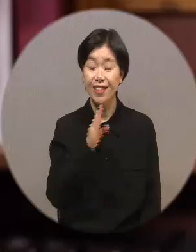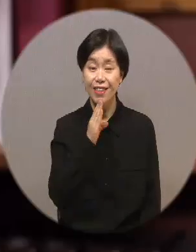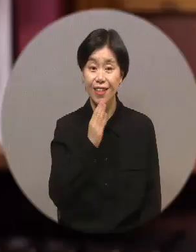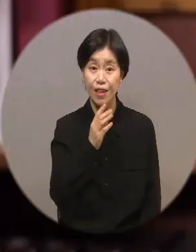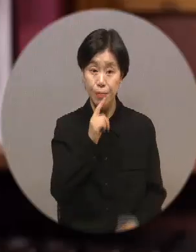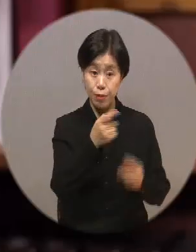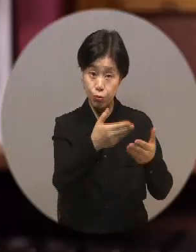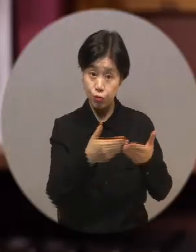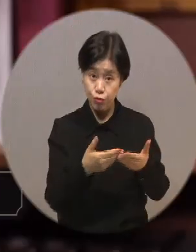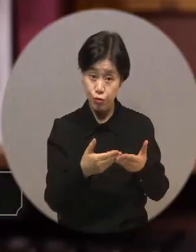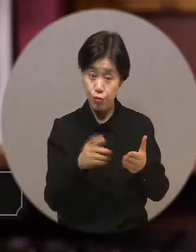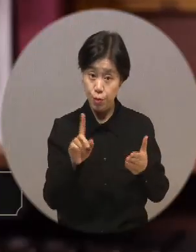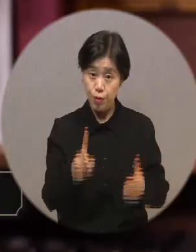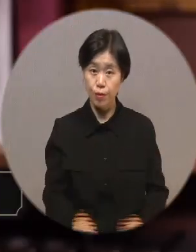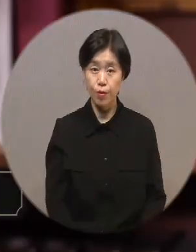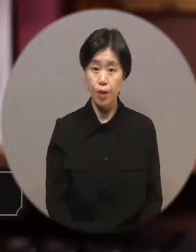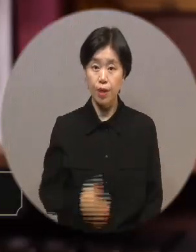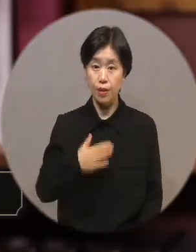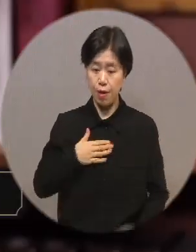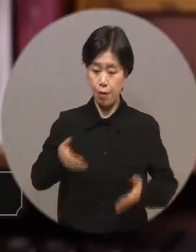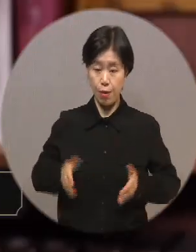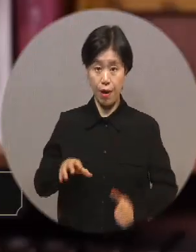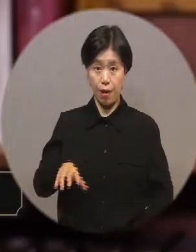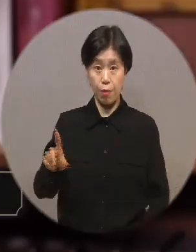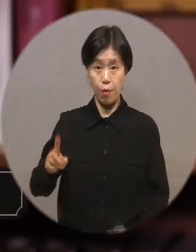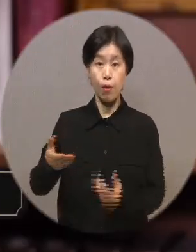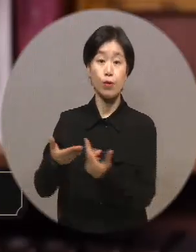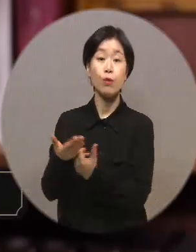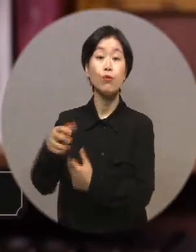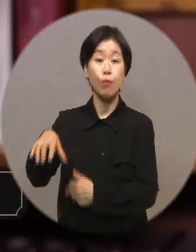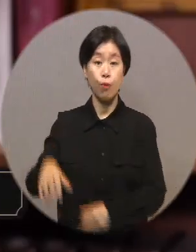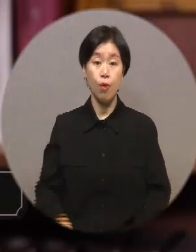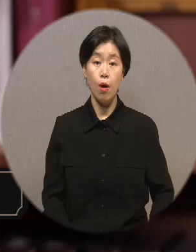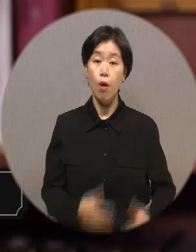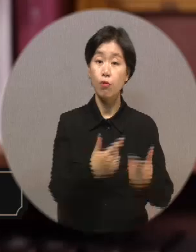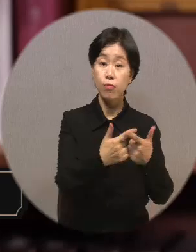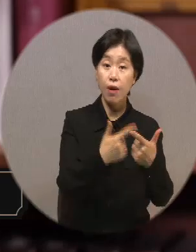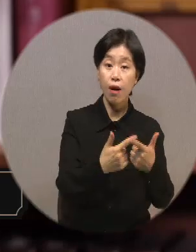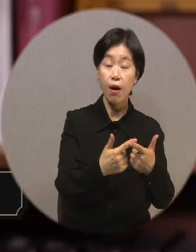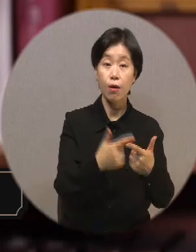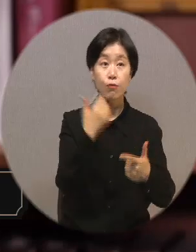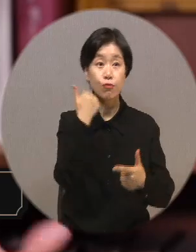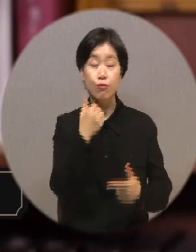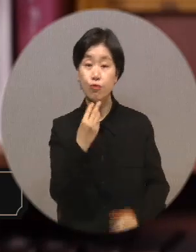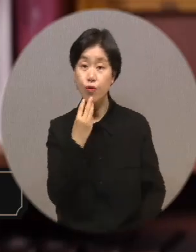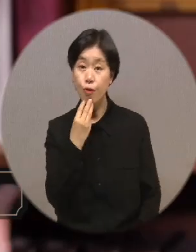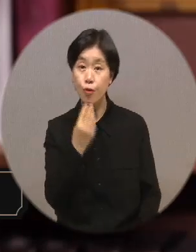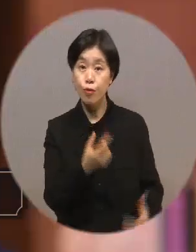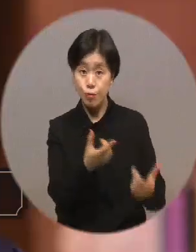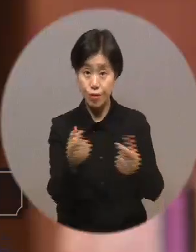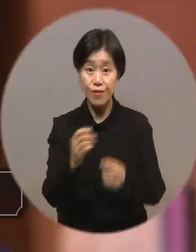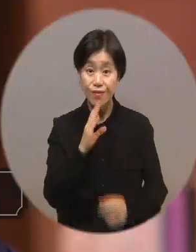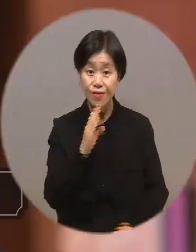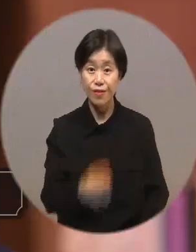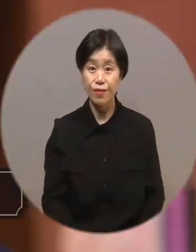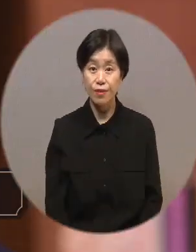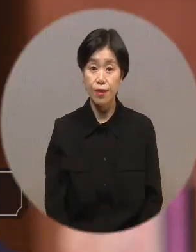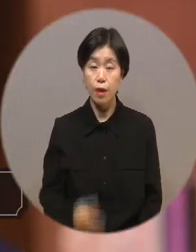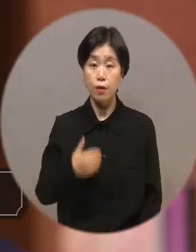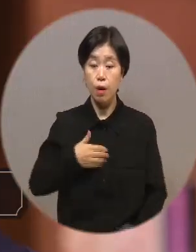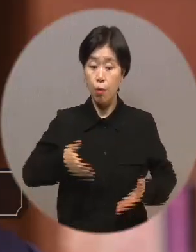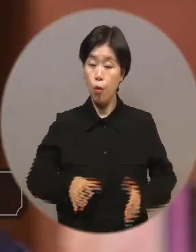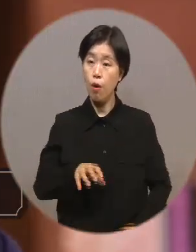중에 맞았던 게 저는 고향 제주도거든요. 뭐 우리가 고향이 뭐 부산이다, 서울이다, 뭐 그렇잖아요. 전라도다 일단 말하는